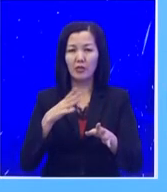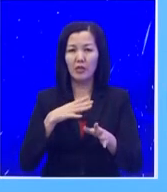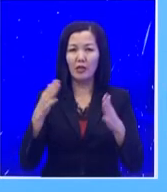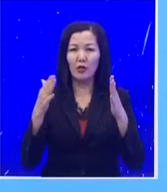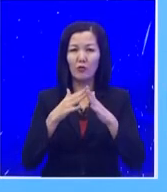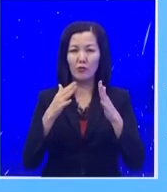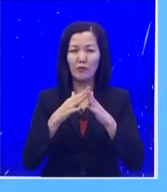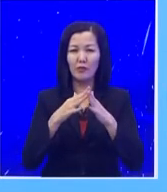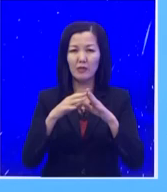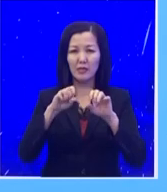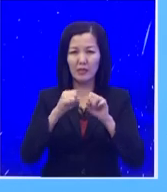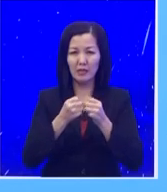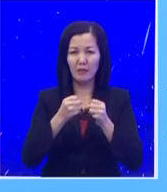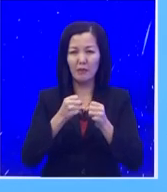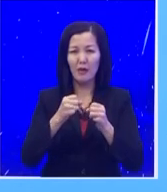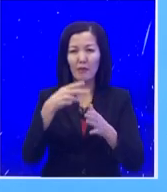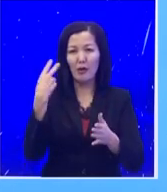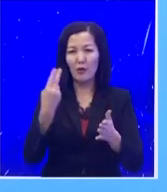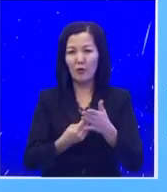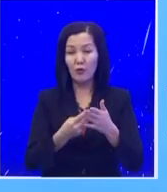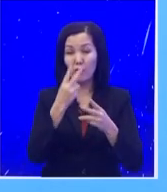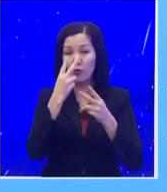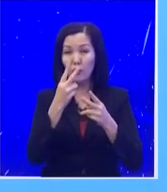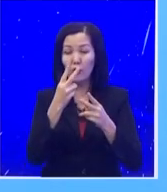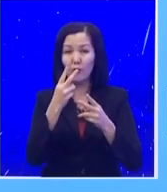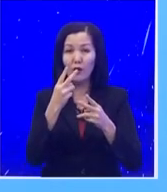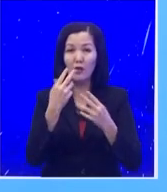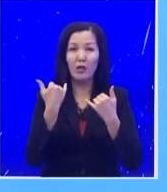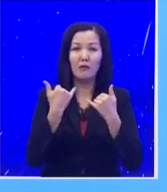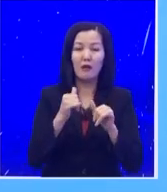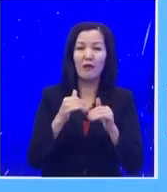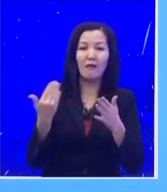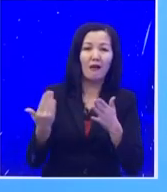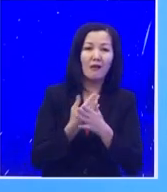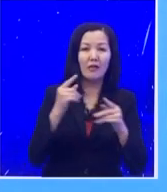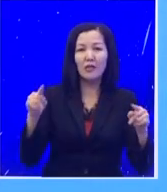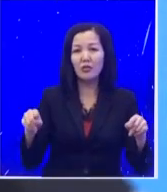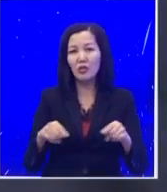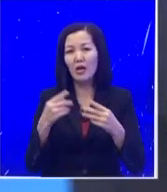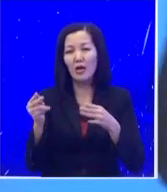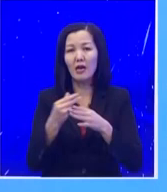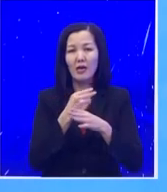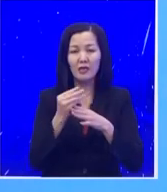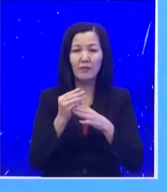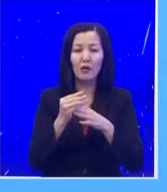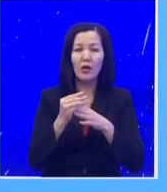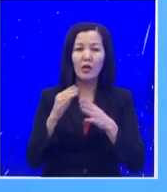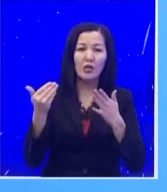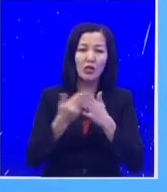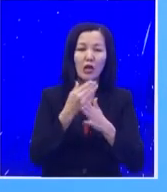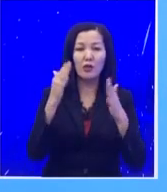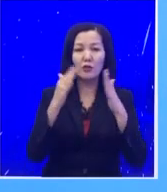мүжіліп, өзіміз көріп, өз үйімізді танымай қалдық. Сол үйлерді қайтадан жаңартып, жаңадан салғандай қылып,